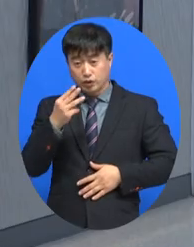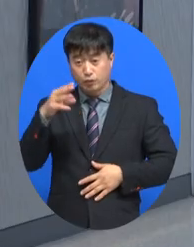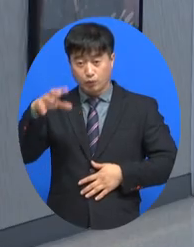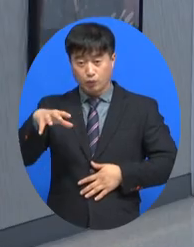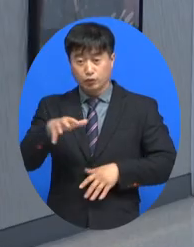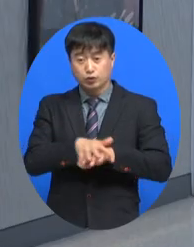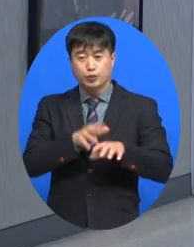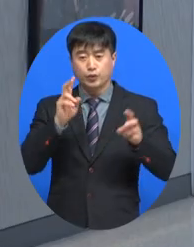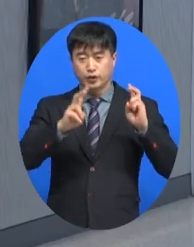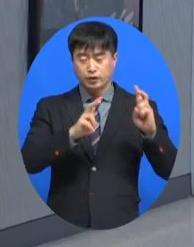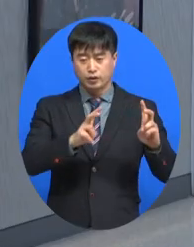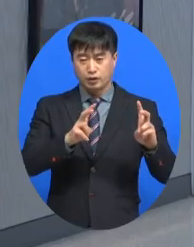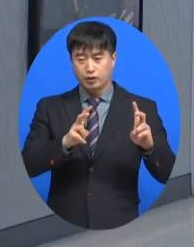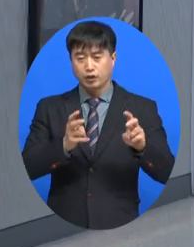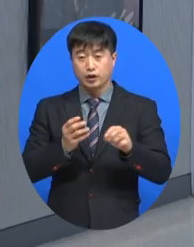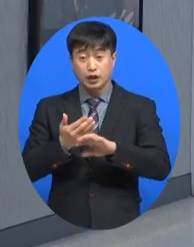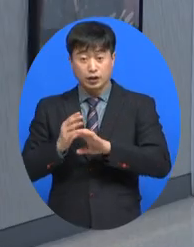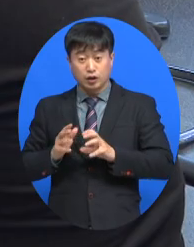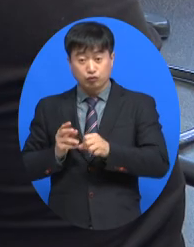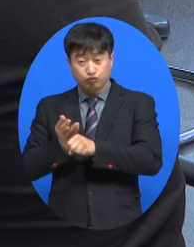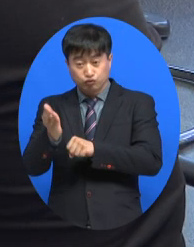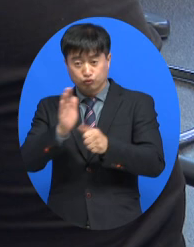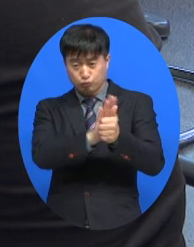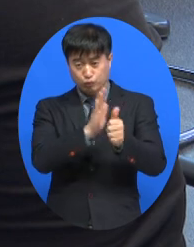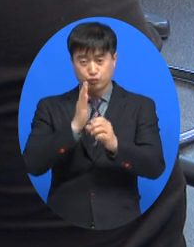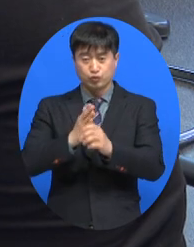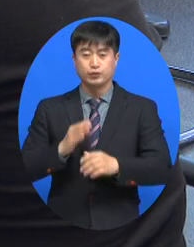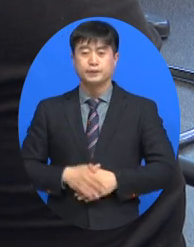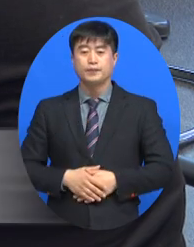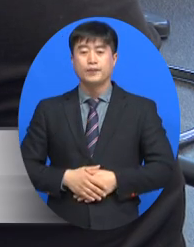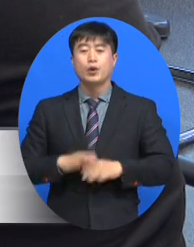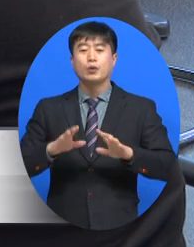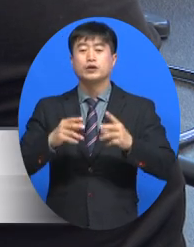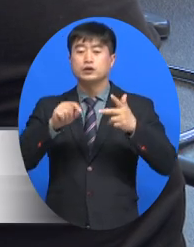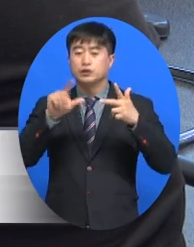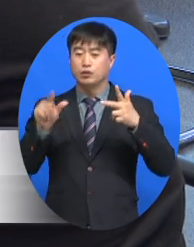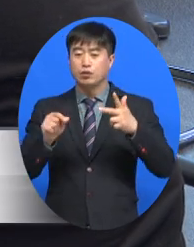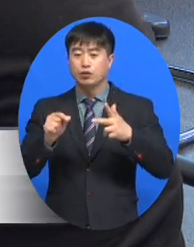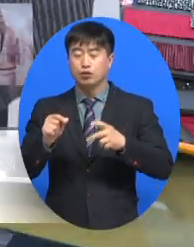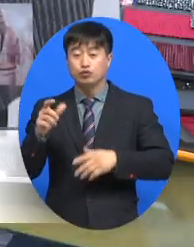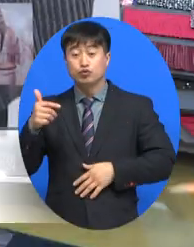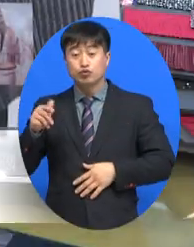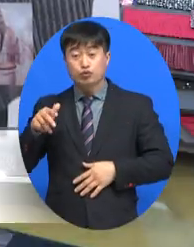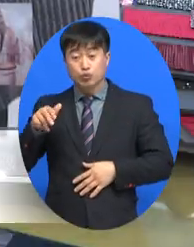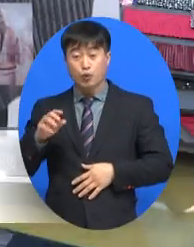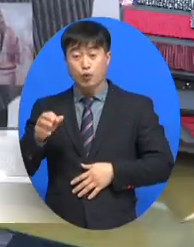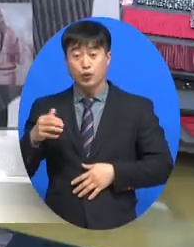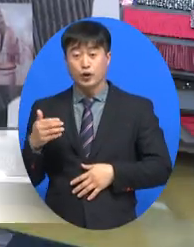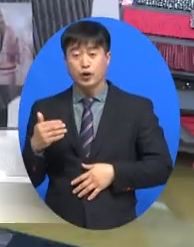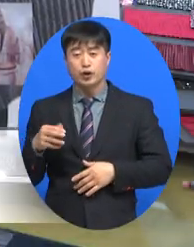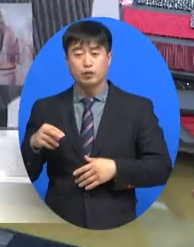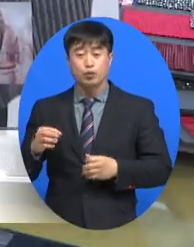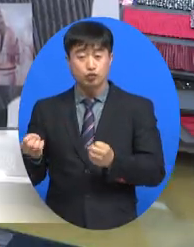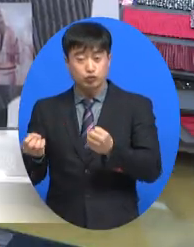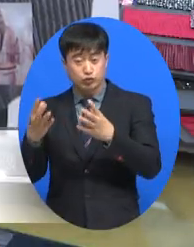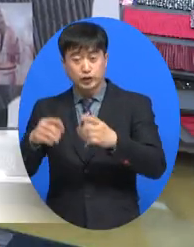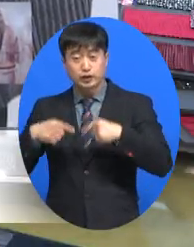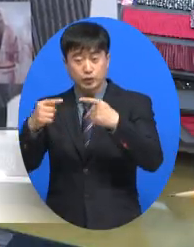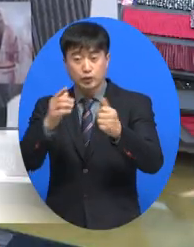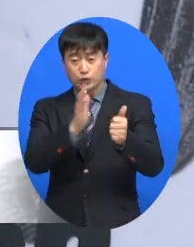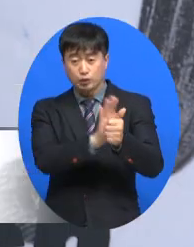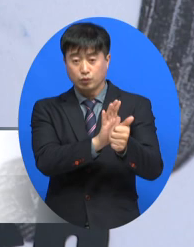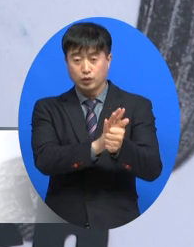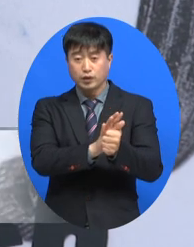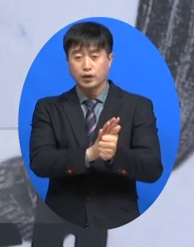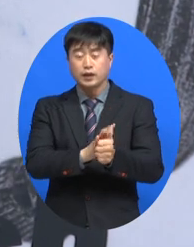집중하며 돈의 섬유 기업의 해외수출 전반에 도움을 주고 있습니다 올해 7월에는 뉴욕 수출 로드쇼 등 해외 전시에